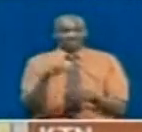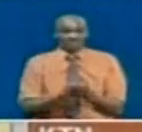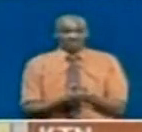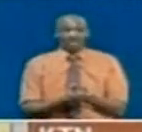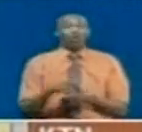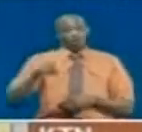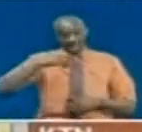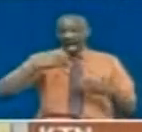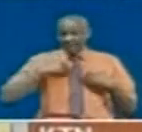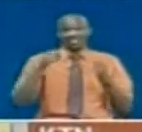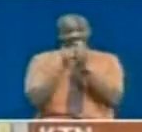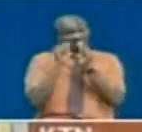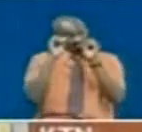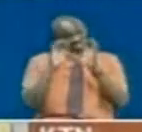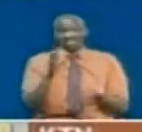10 tumeandika wa board.